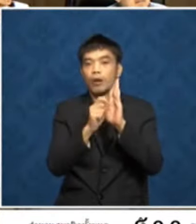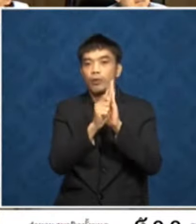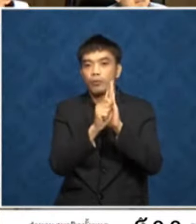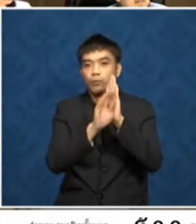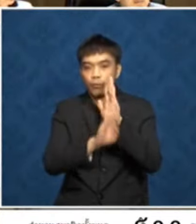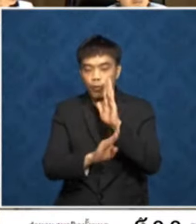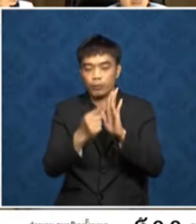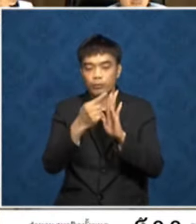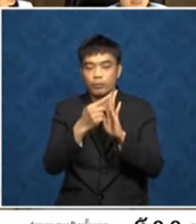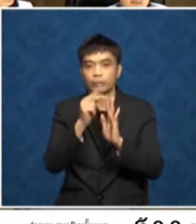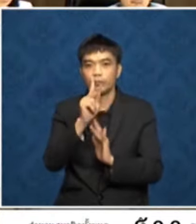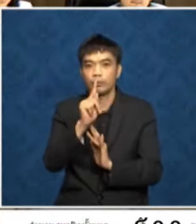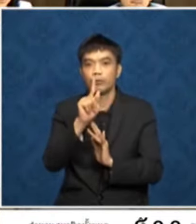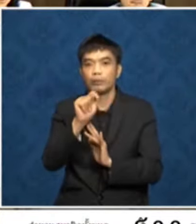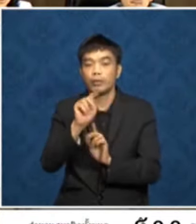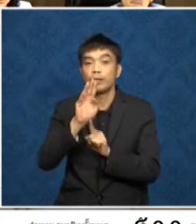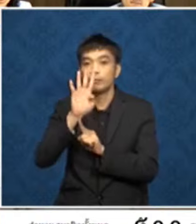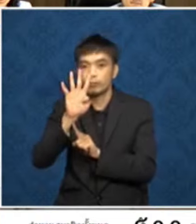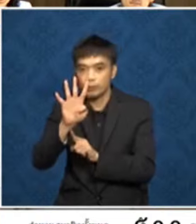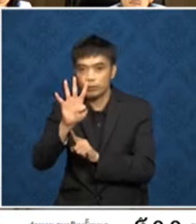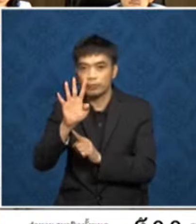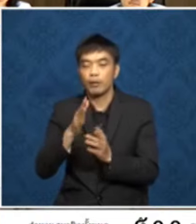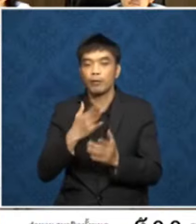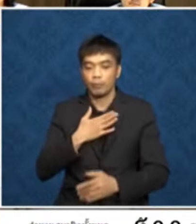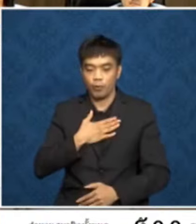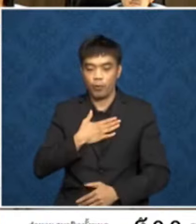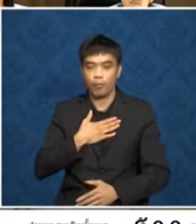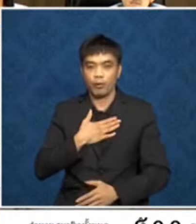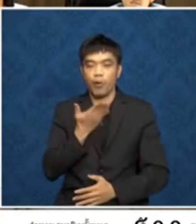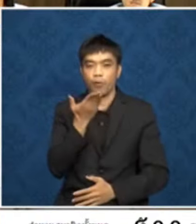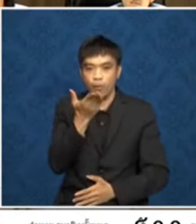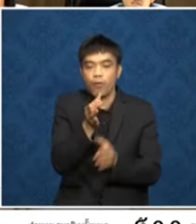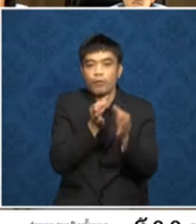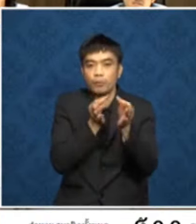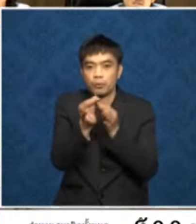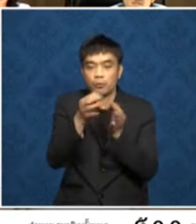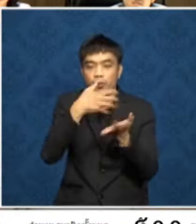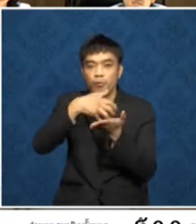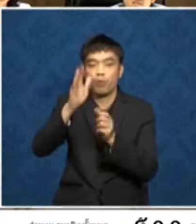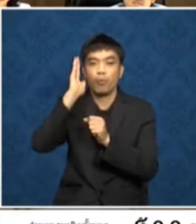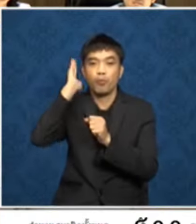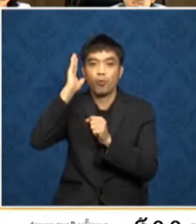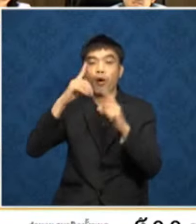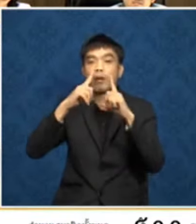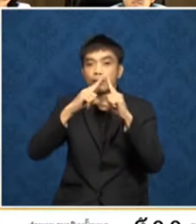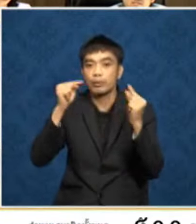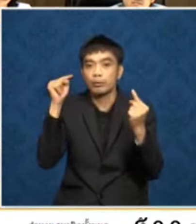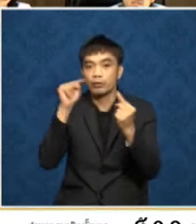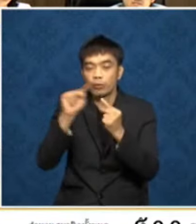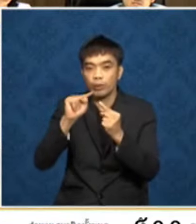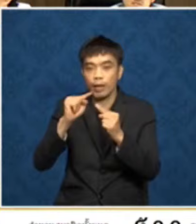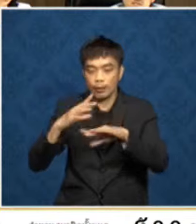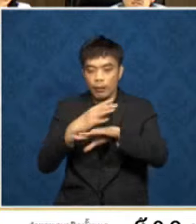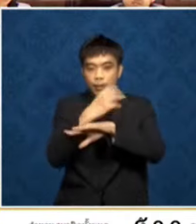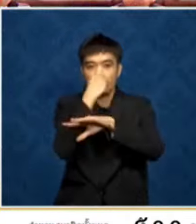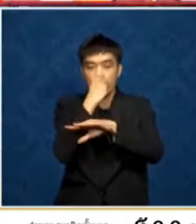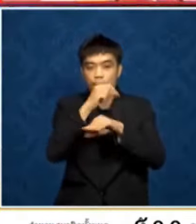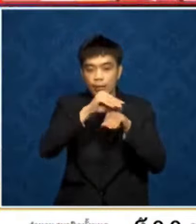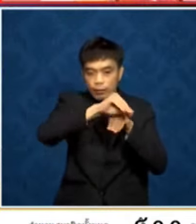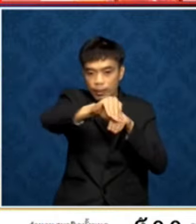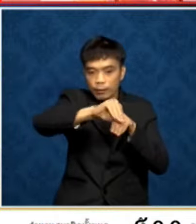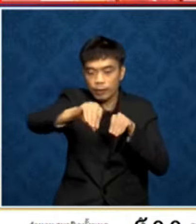ค่ะท่านประธานคะวันนี้ดิฉันขอร่วมอภิปรายในเรื่องของการกระจายอำนาจให้ท้องถิ่น